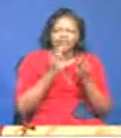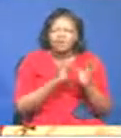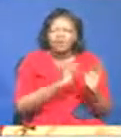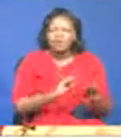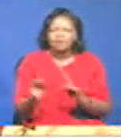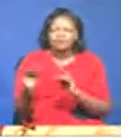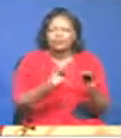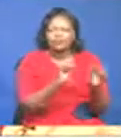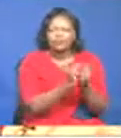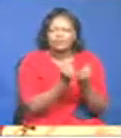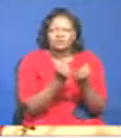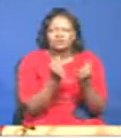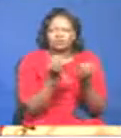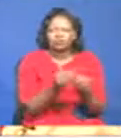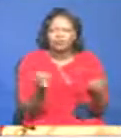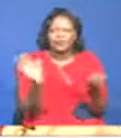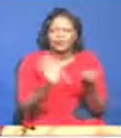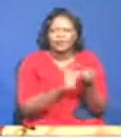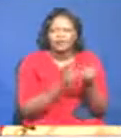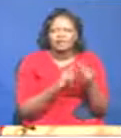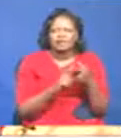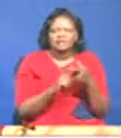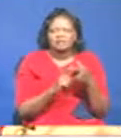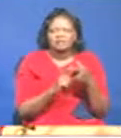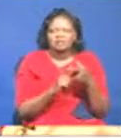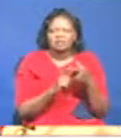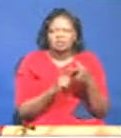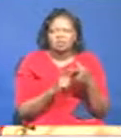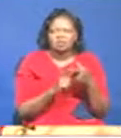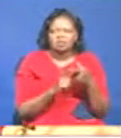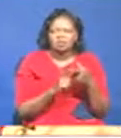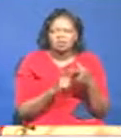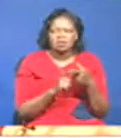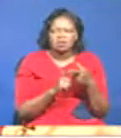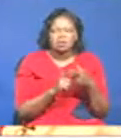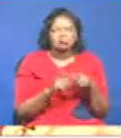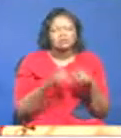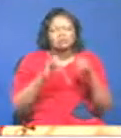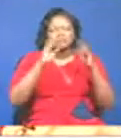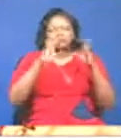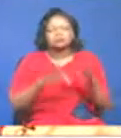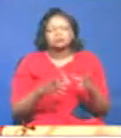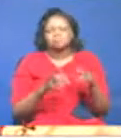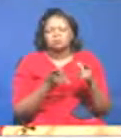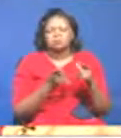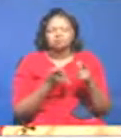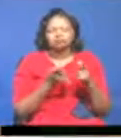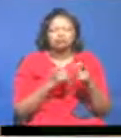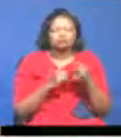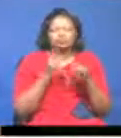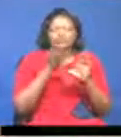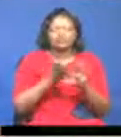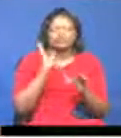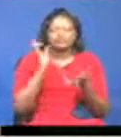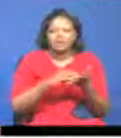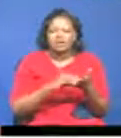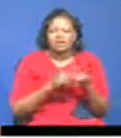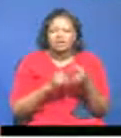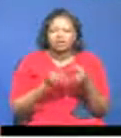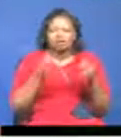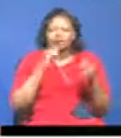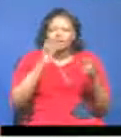kids. So less population will now force the teachers to also be withdrawn, and we are not ready for such. I think we need to